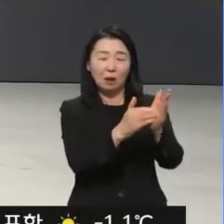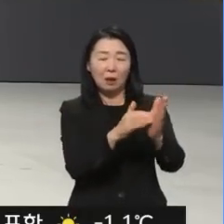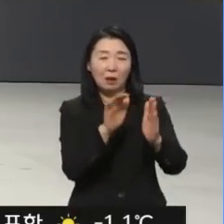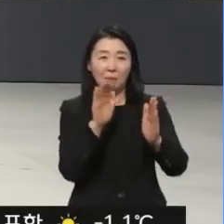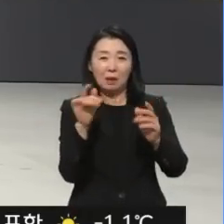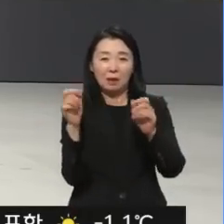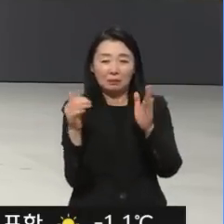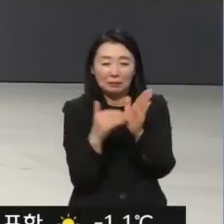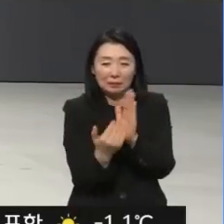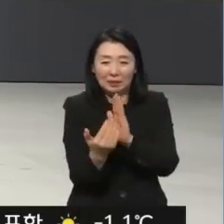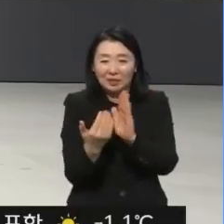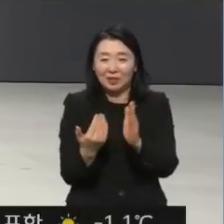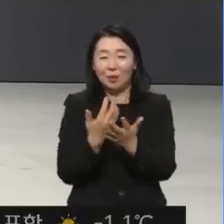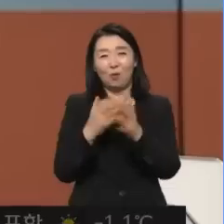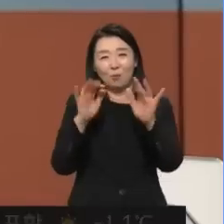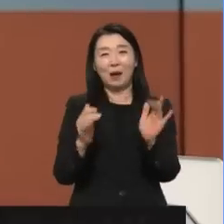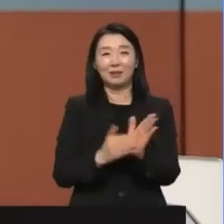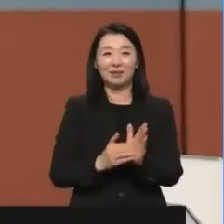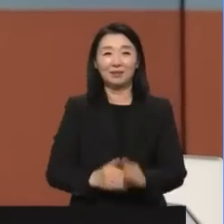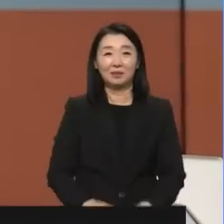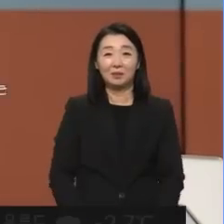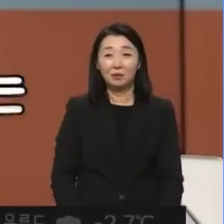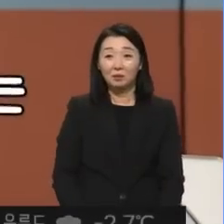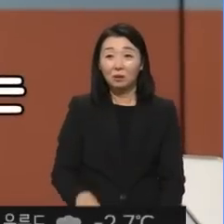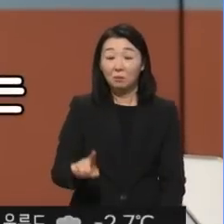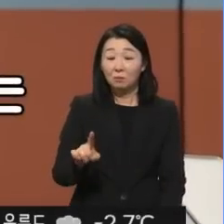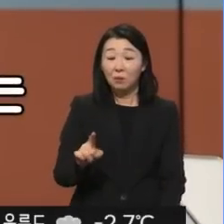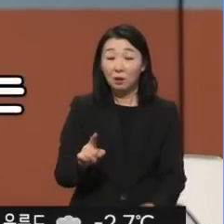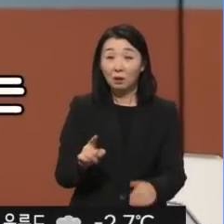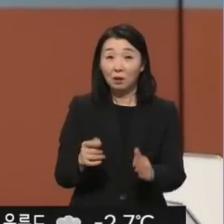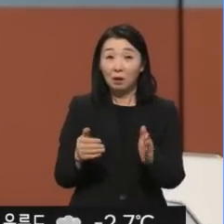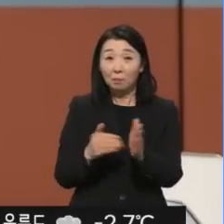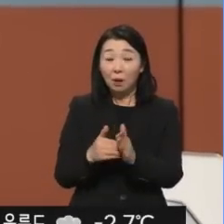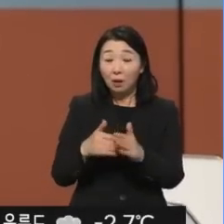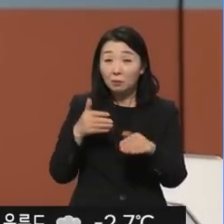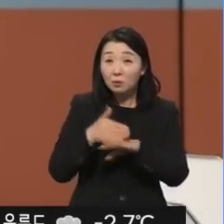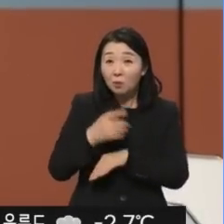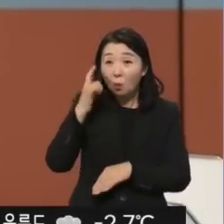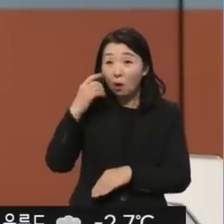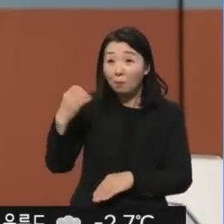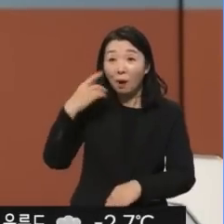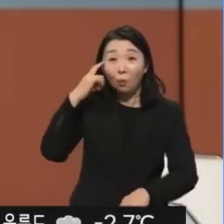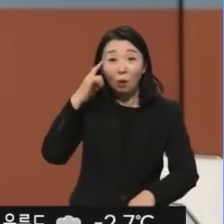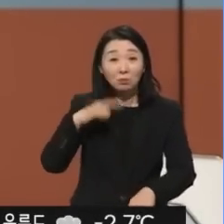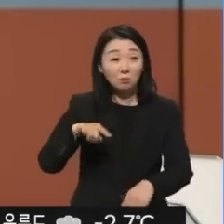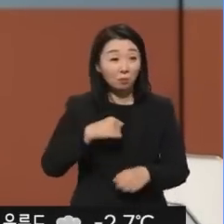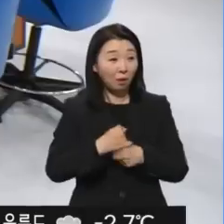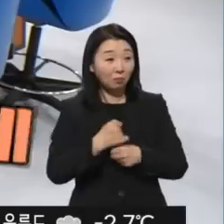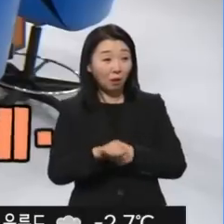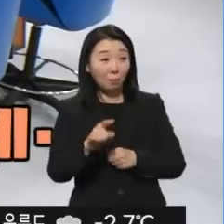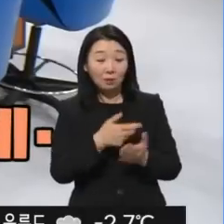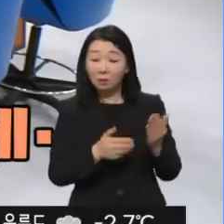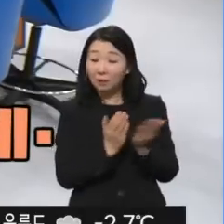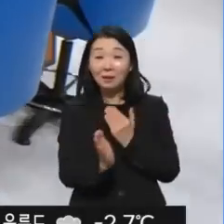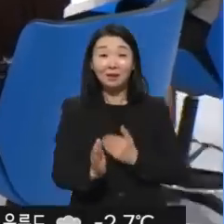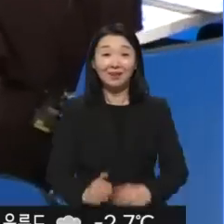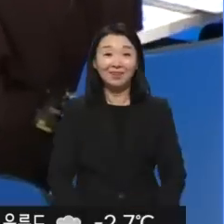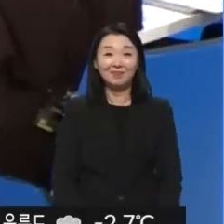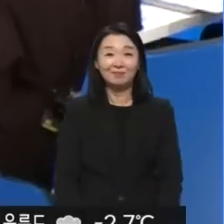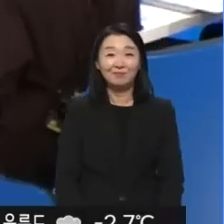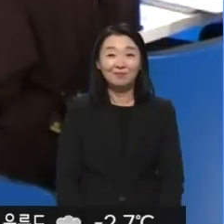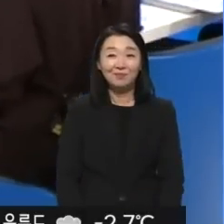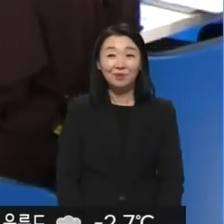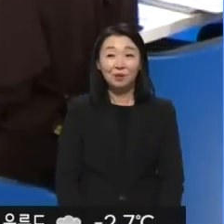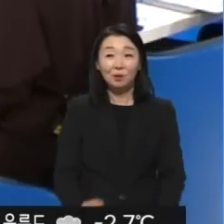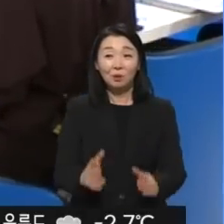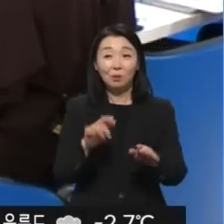직전에 원고를 완성하고는 하는데요. 류 실장이 마감을 늦게 한다는 얘기를 왜 한 거예요, 조금 전에? 저희도 다 가운데 맥락이 좀 안 맞는 것 같아요. 네. 네. 그리고 마감